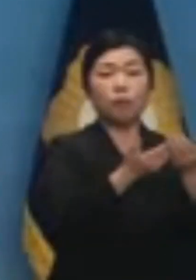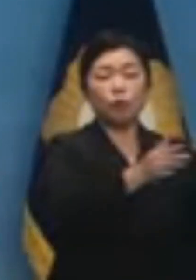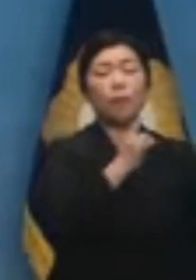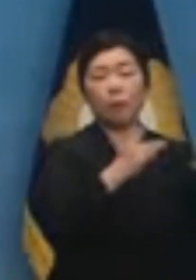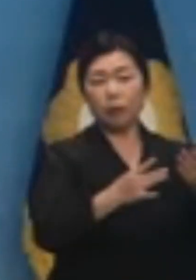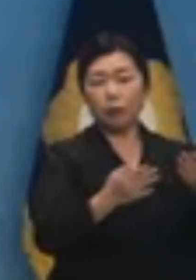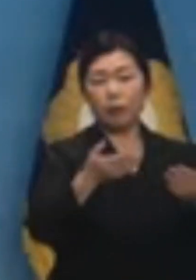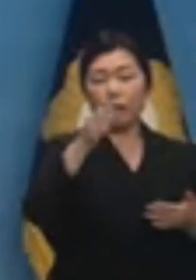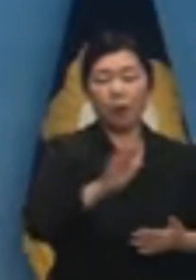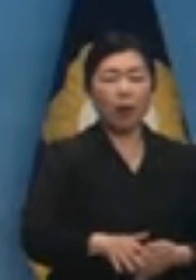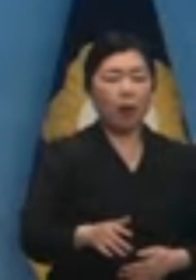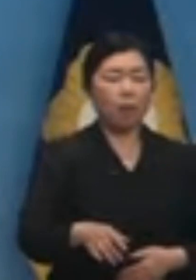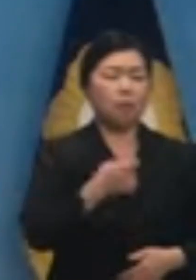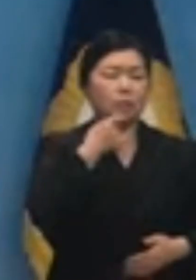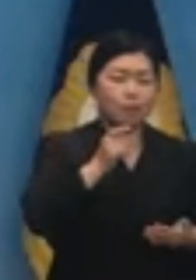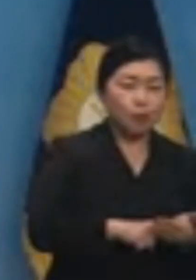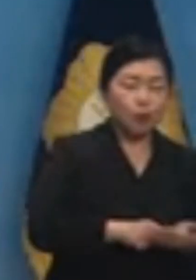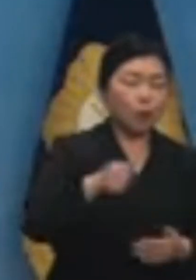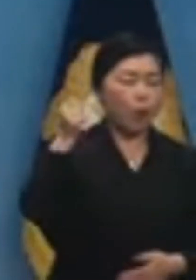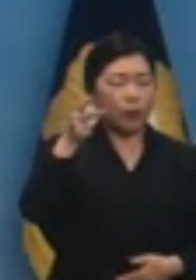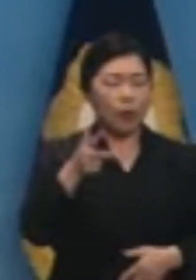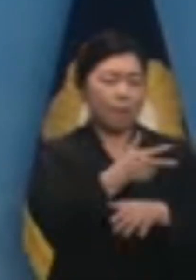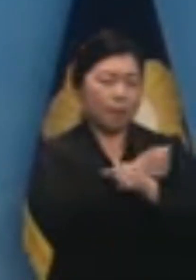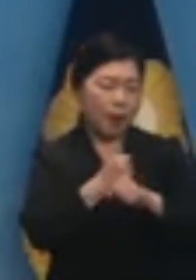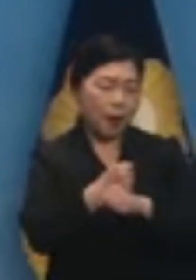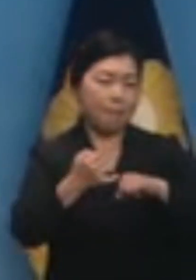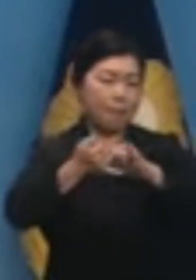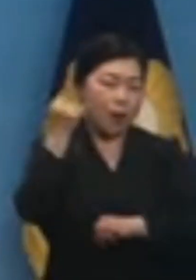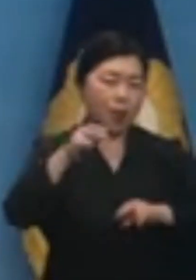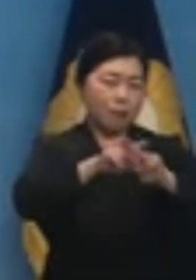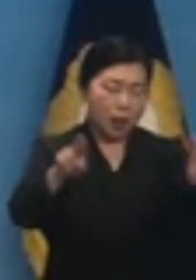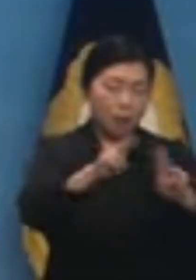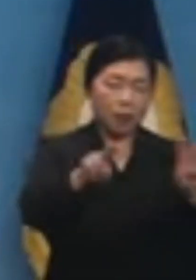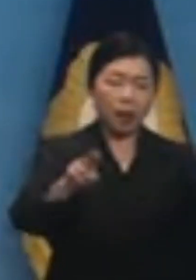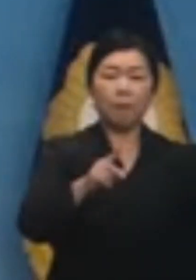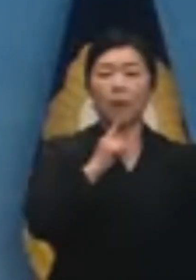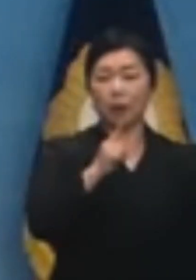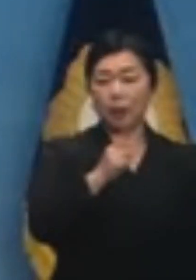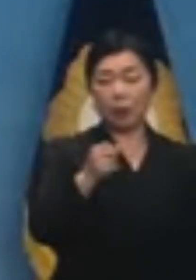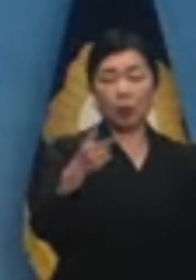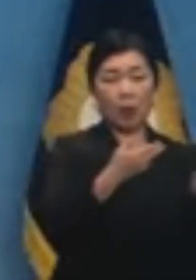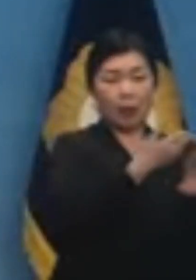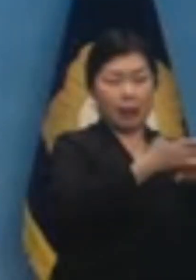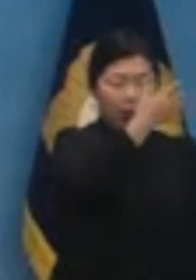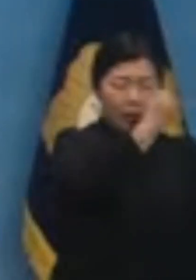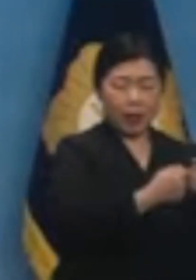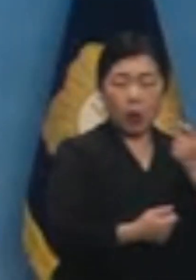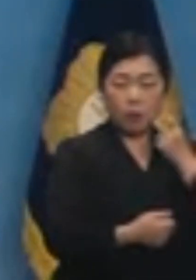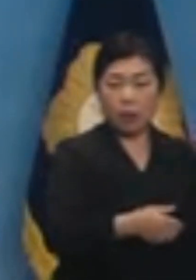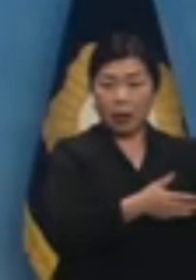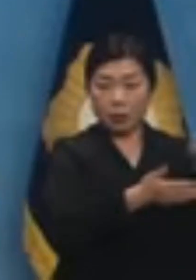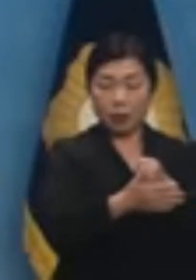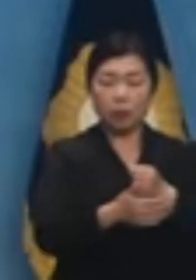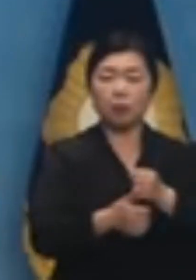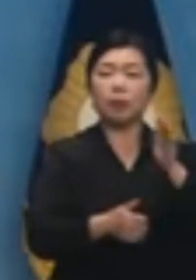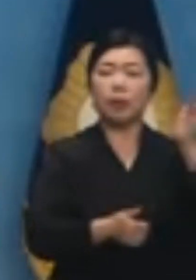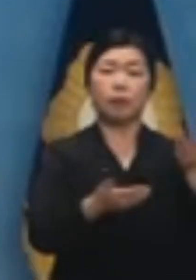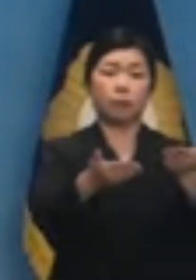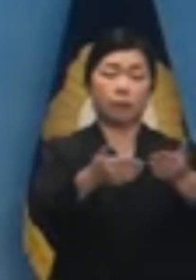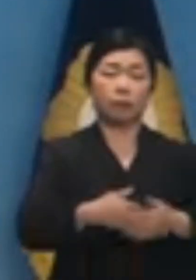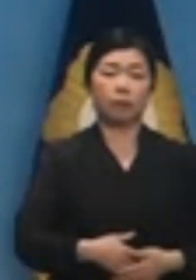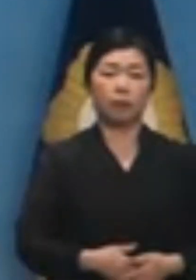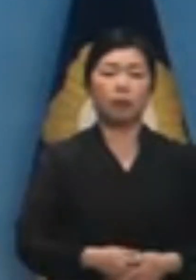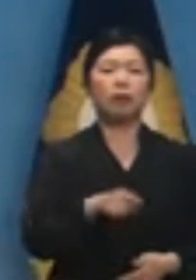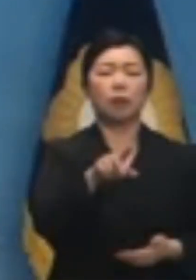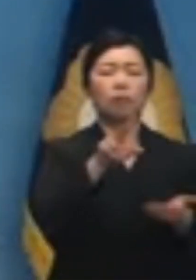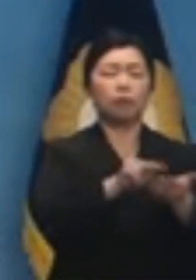예약 취소만을 이야기하고 짐바브웨 등 무관한 사례까지 끌어와 거짓말을 하고 있는 것입니다. 네, 다음